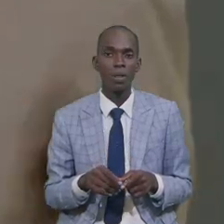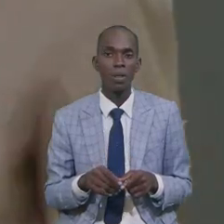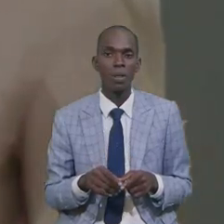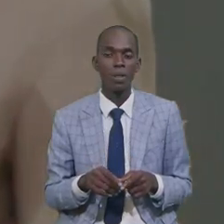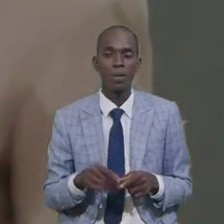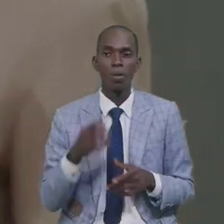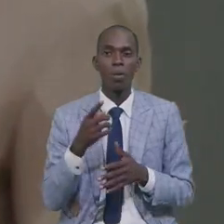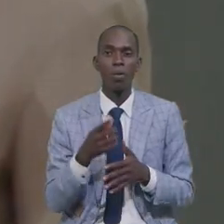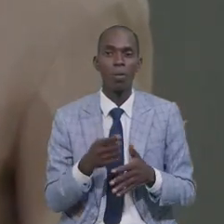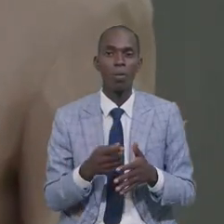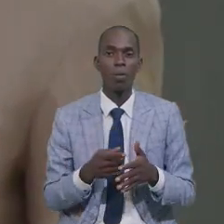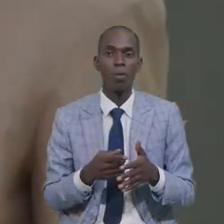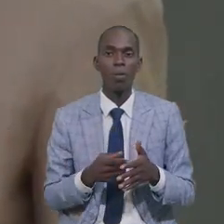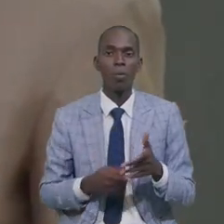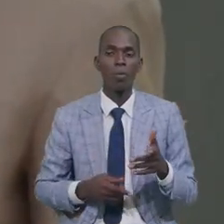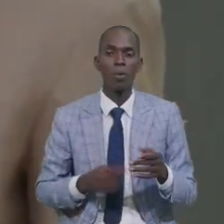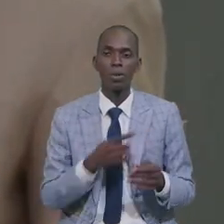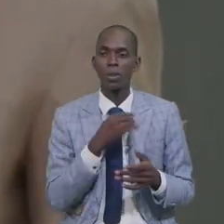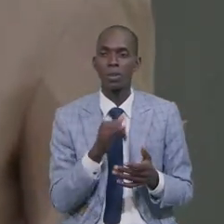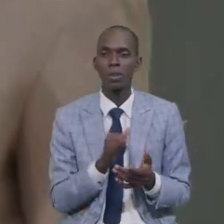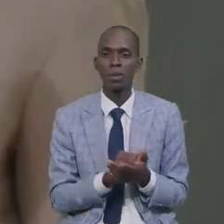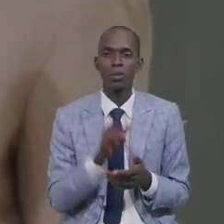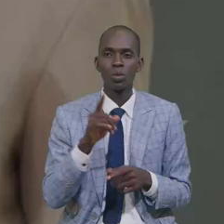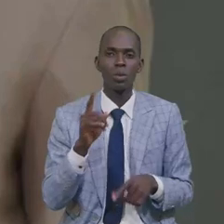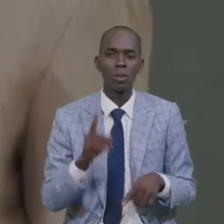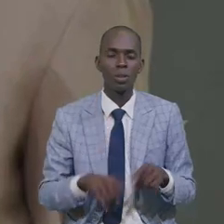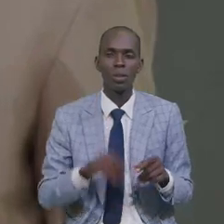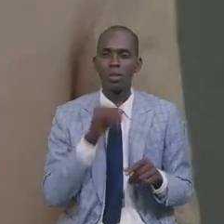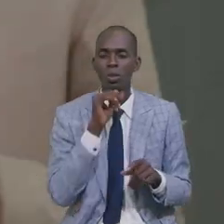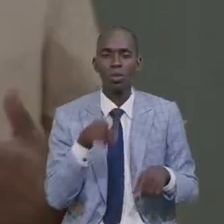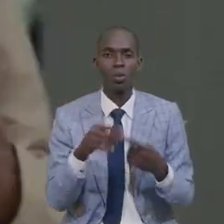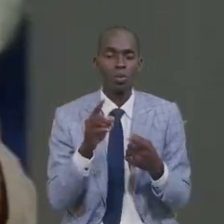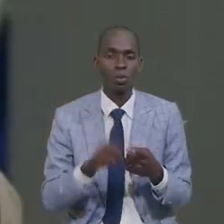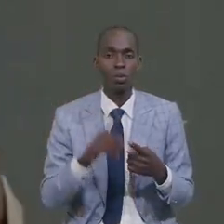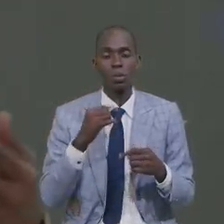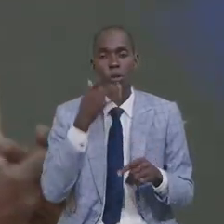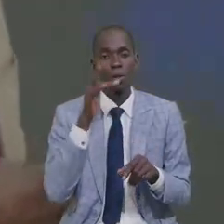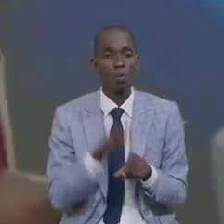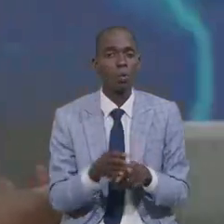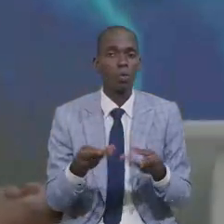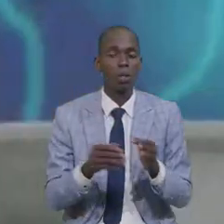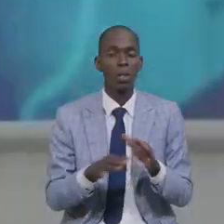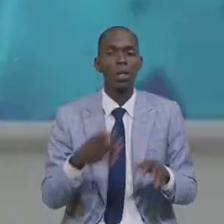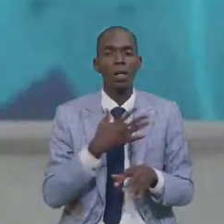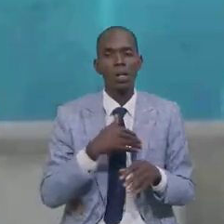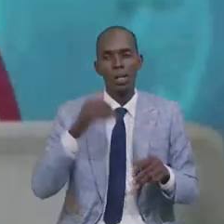Il était dérangé parce que Dieu a dit, tu ne vas pas aller sur la terre promise physique de Canaan.